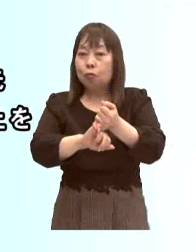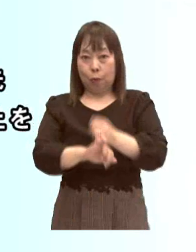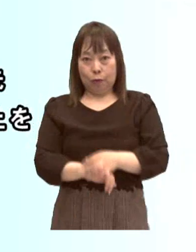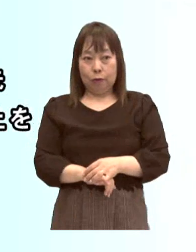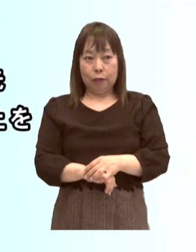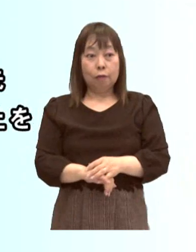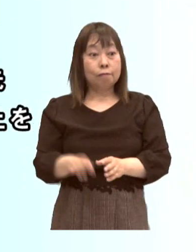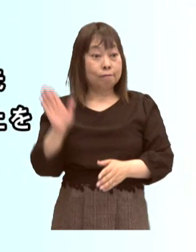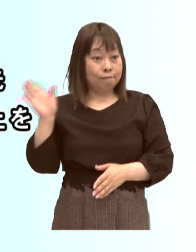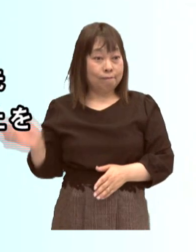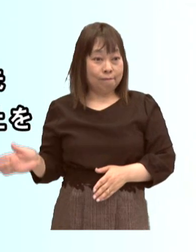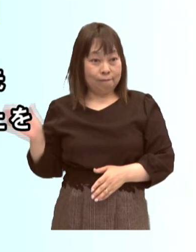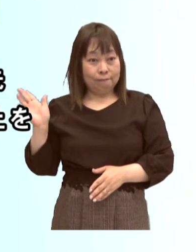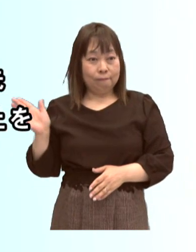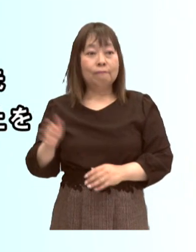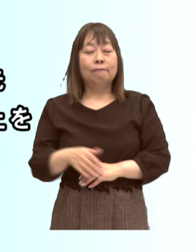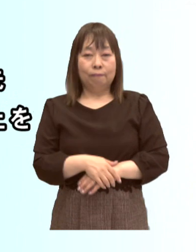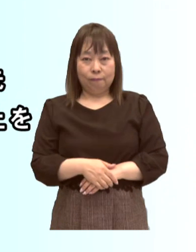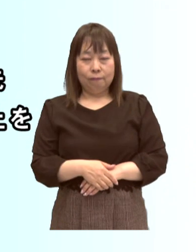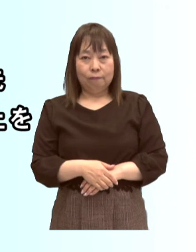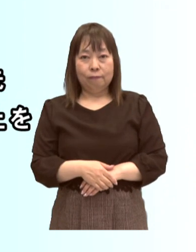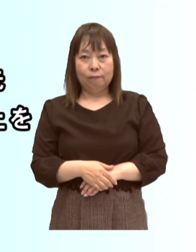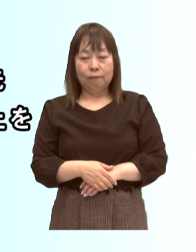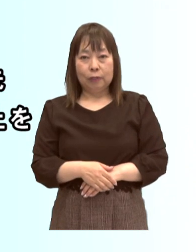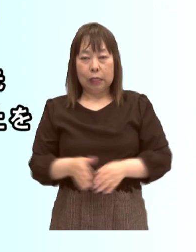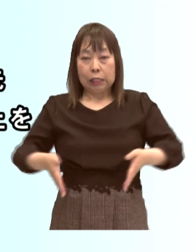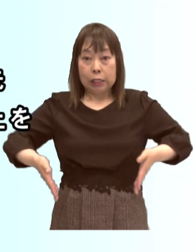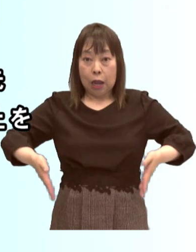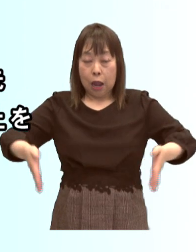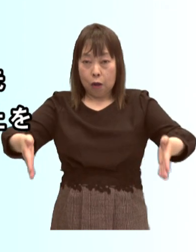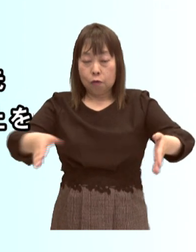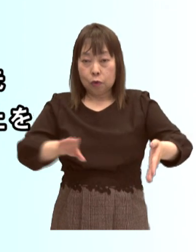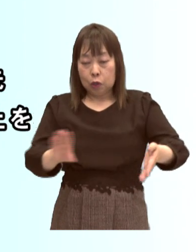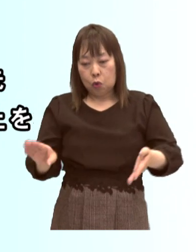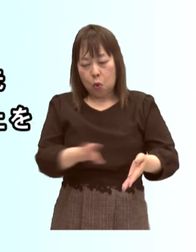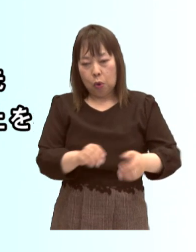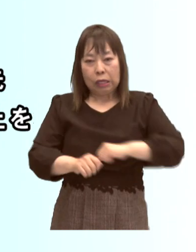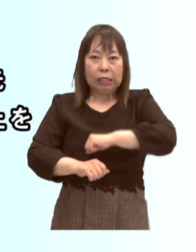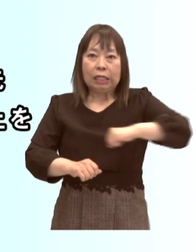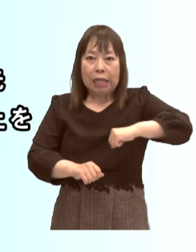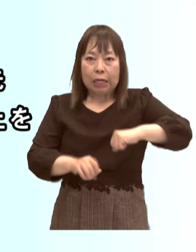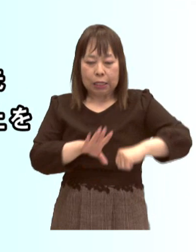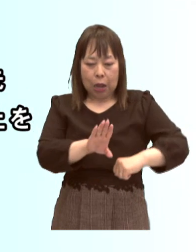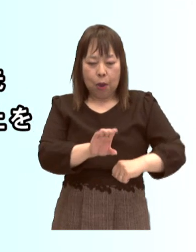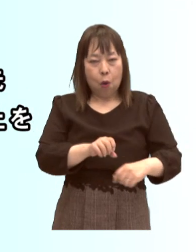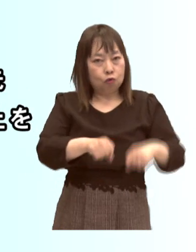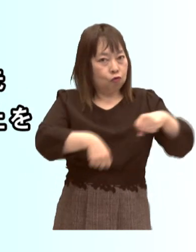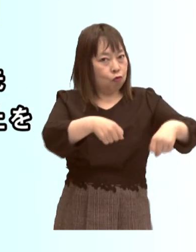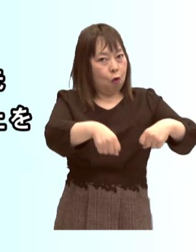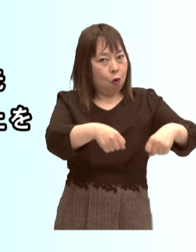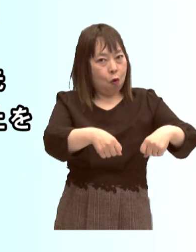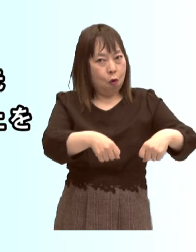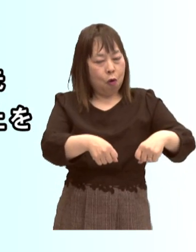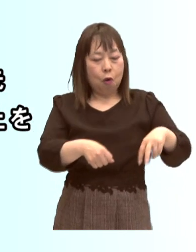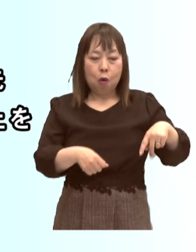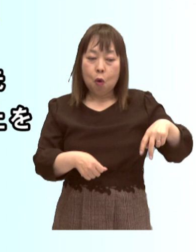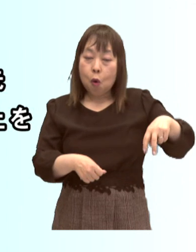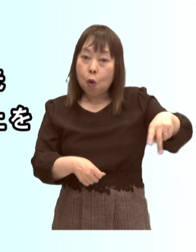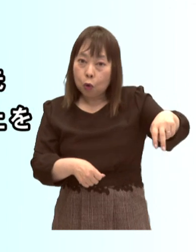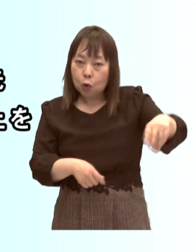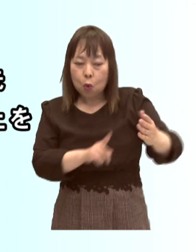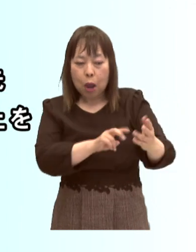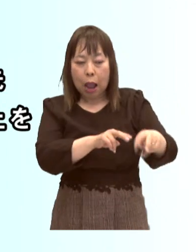利用五則は、1、車道が原則左側を通行、歩道は例外、歩行者を優